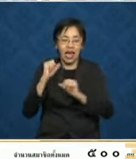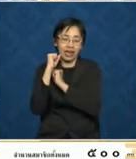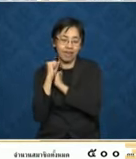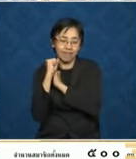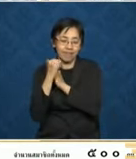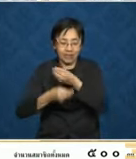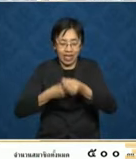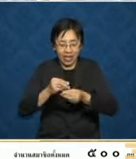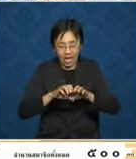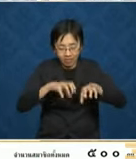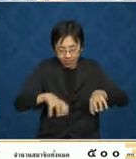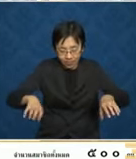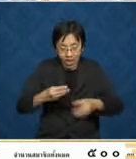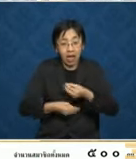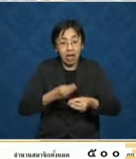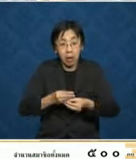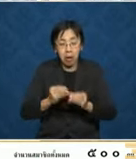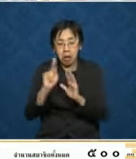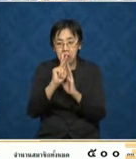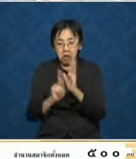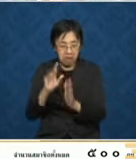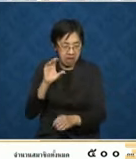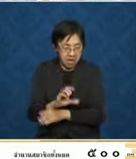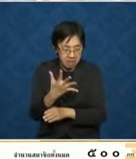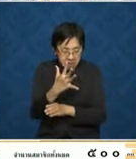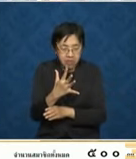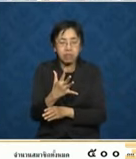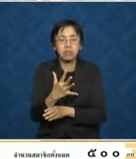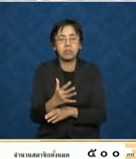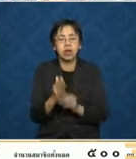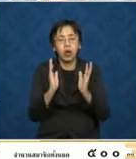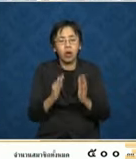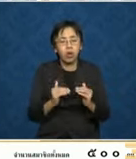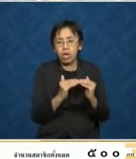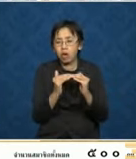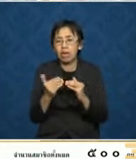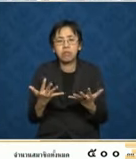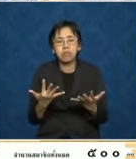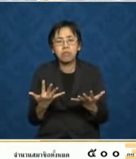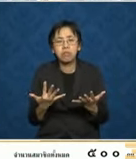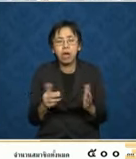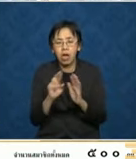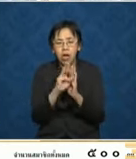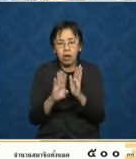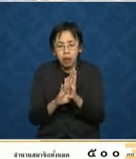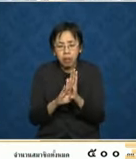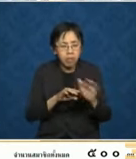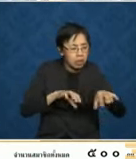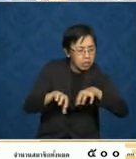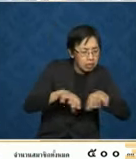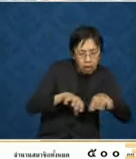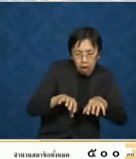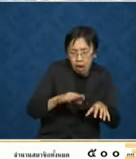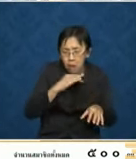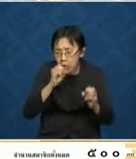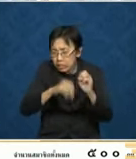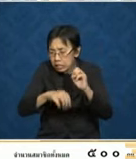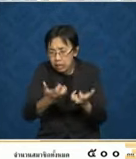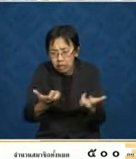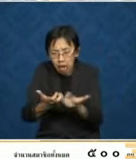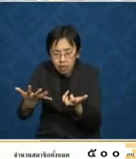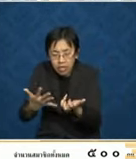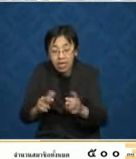อยเมื่อไม่มีกฎระเบียบที่เข้มงวดไม่มีผังเมืองเพื่อคนเท่ากันและไม่มีระบบการจัดการคัดแยกขยะร้านค้า